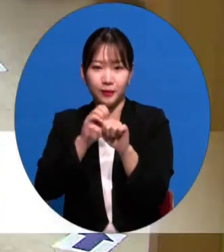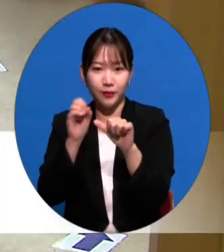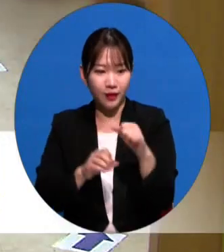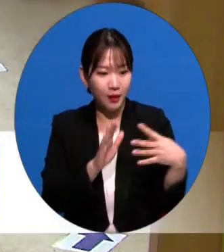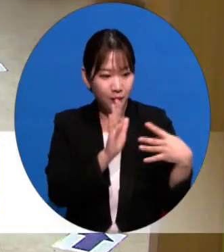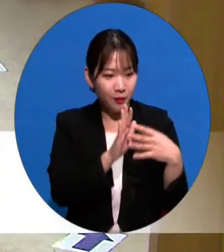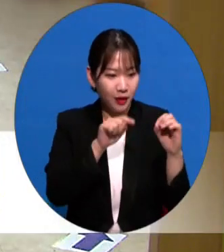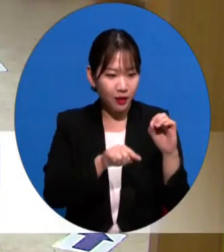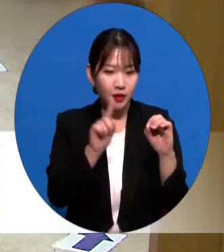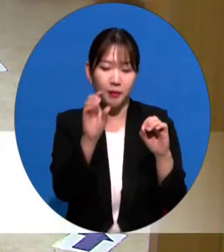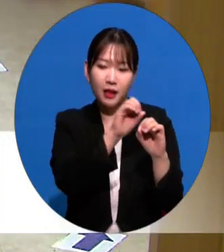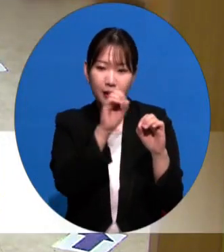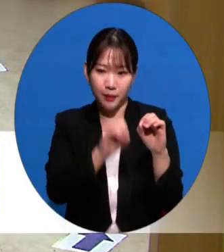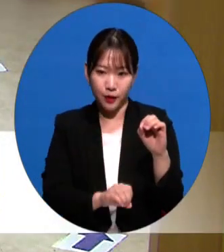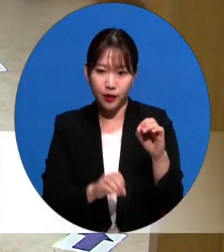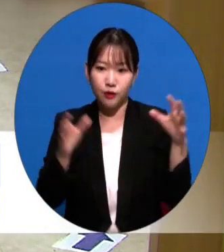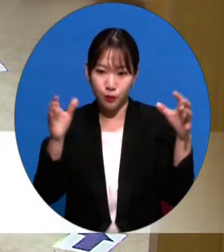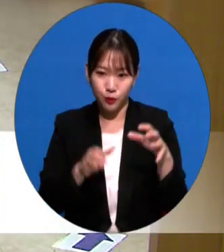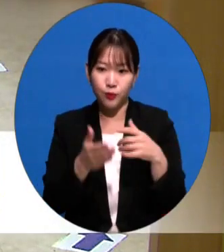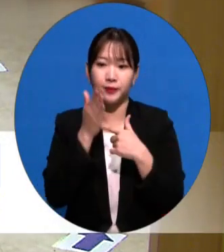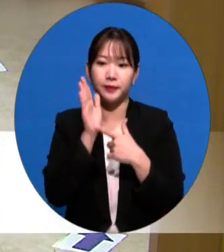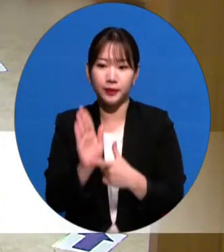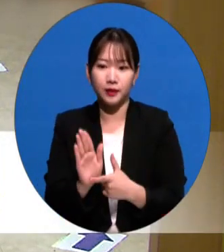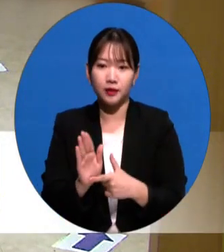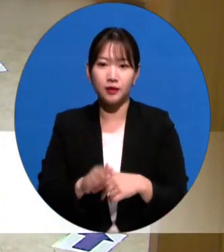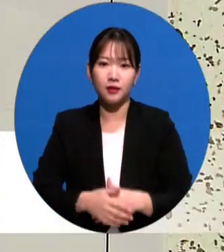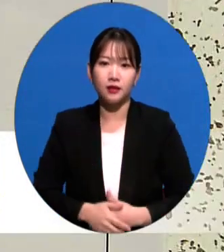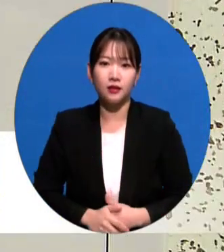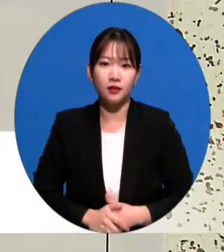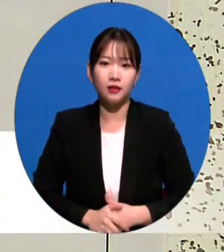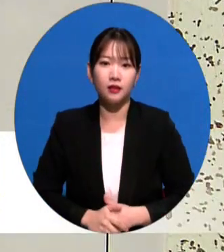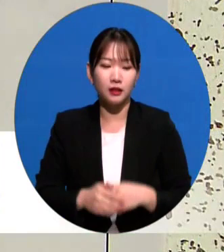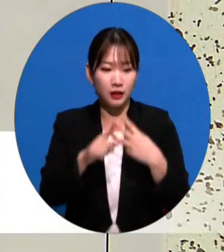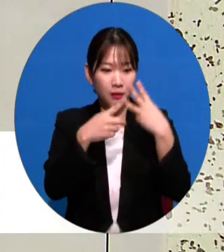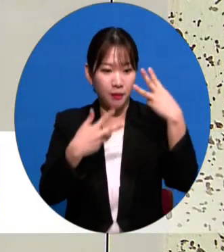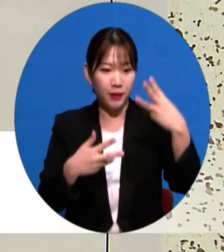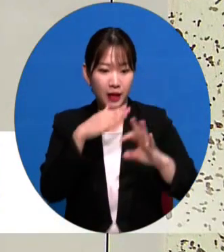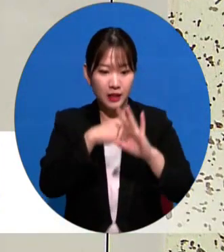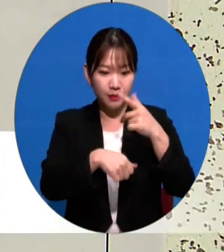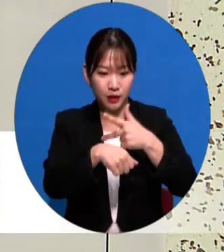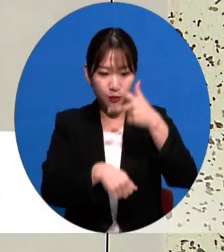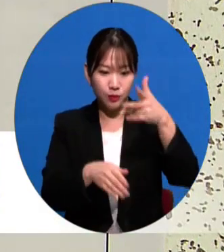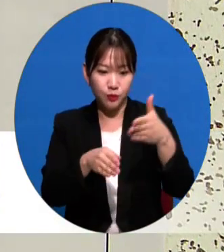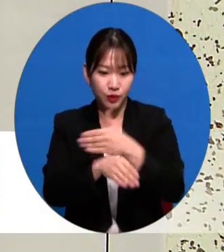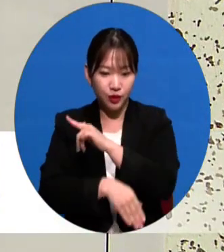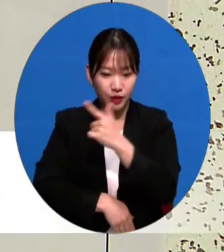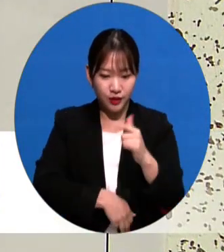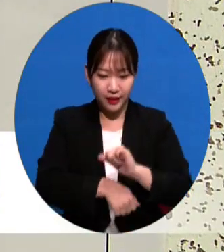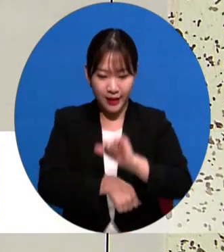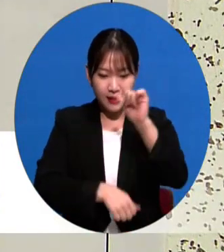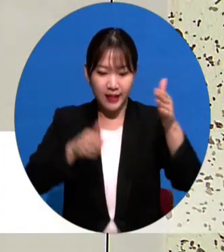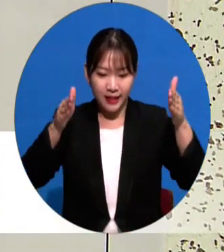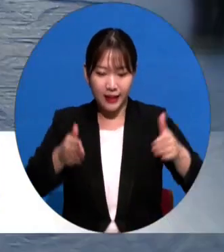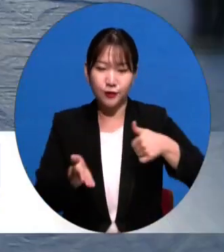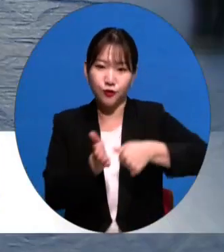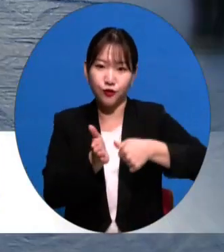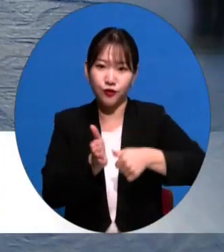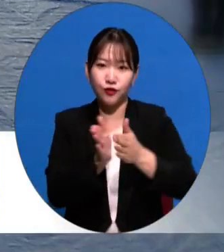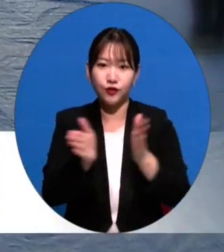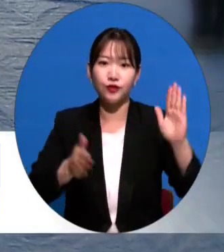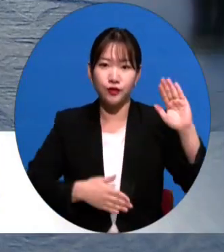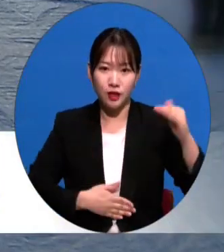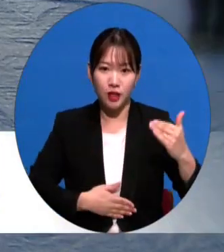법인 0.1%로 구성된 것으로 나타났습니다. 3월 8일 오전 7시부터 오후 5시까지 투표가